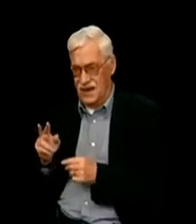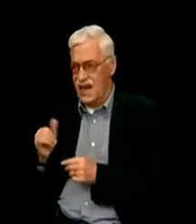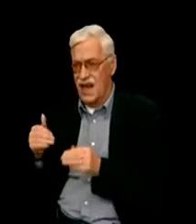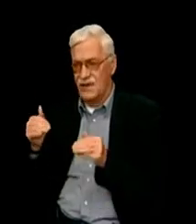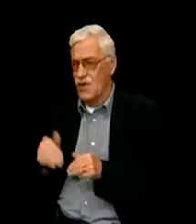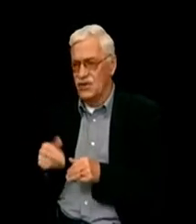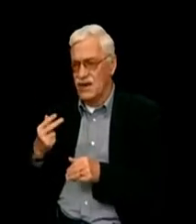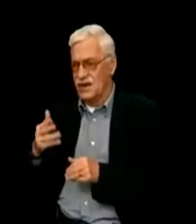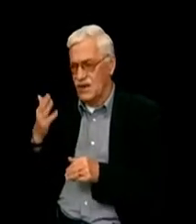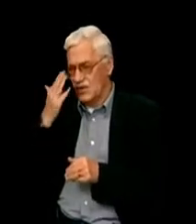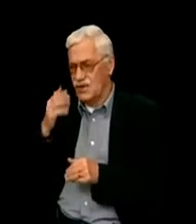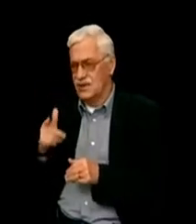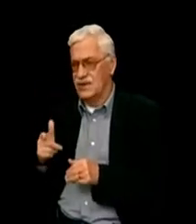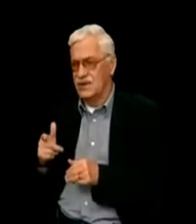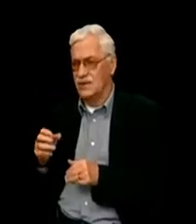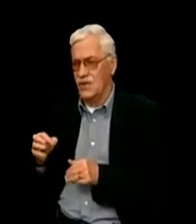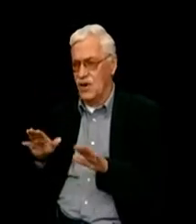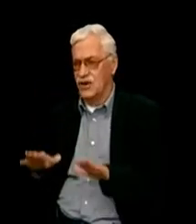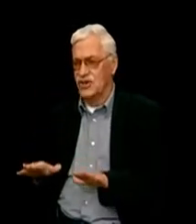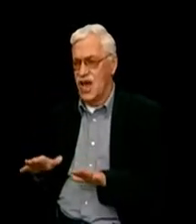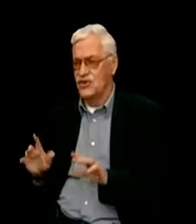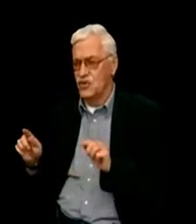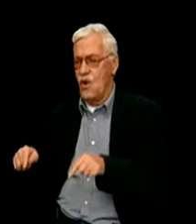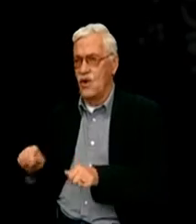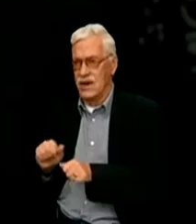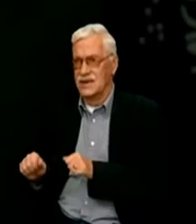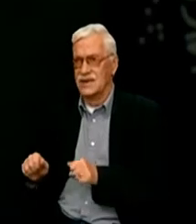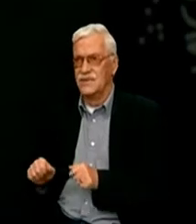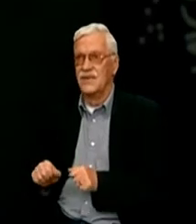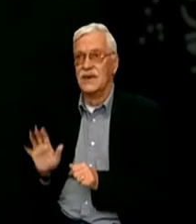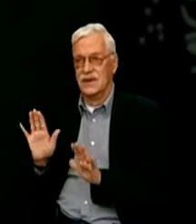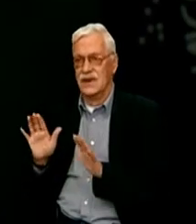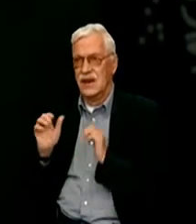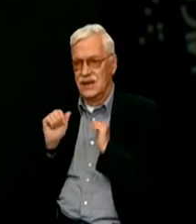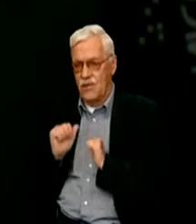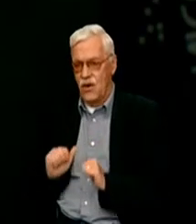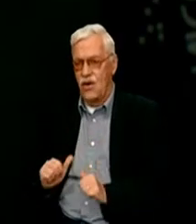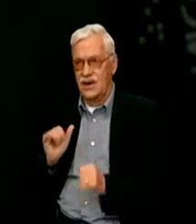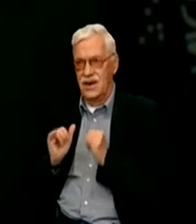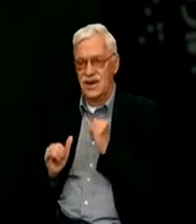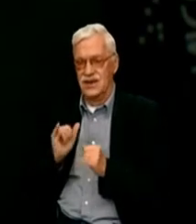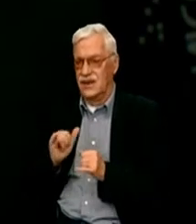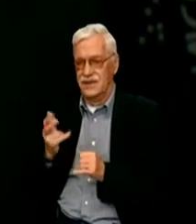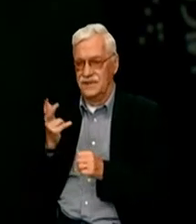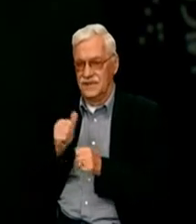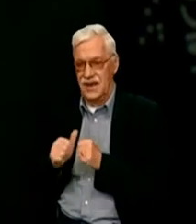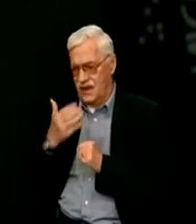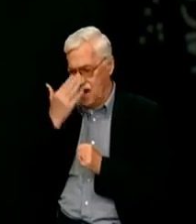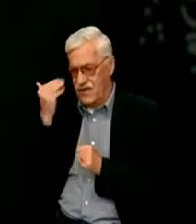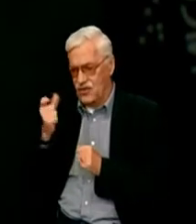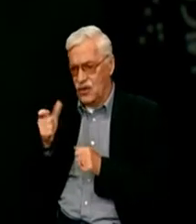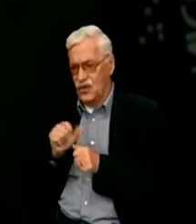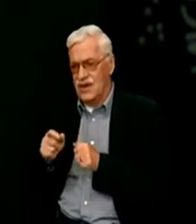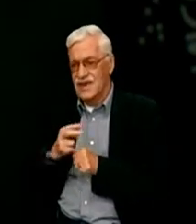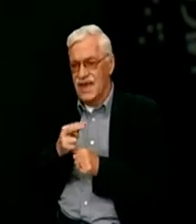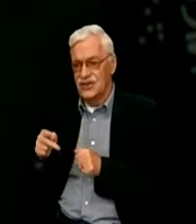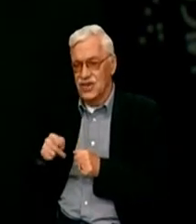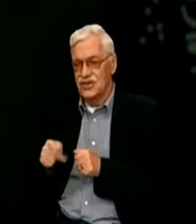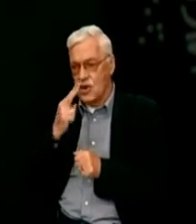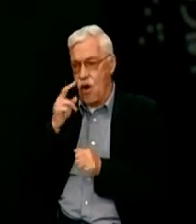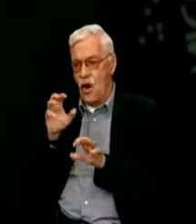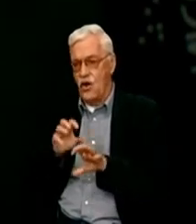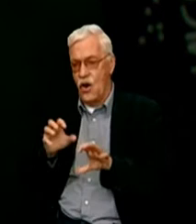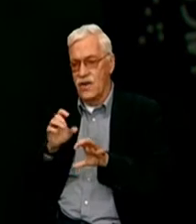nie rozkminić? Bo krzesło znalazłem, co to wiem. Spokojnie, jeżeli nie wiesz, co to jest za przedmiot, to oglądaj go